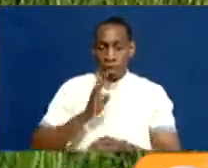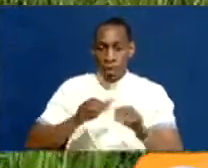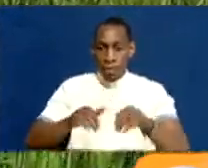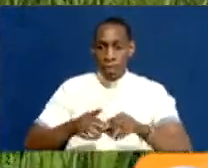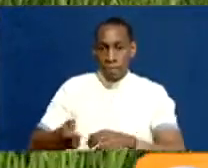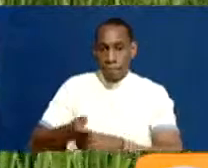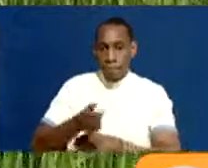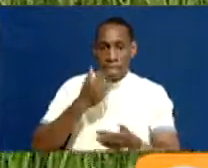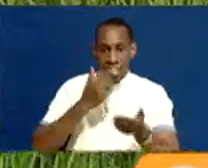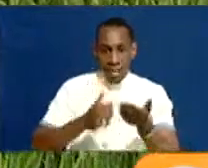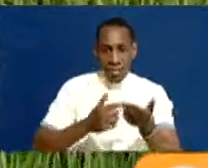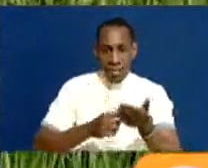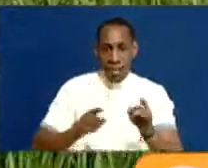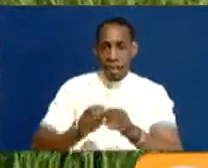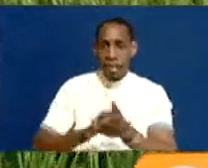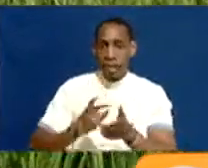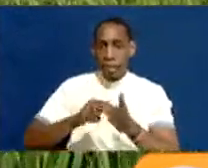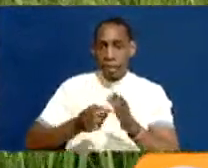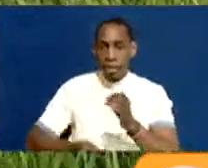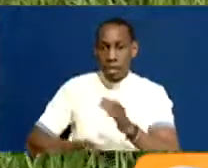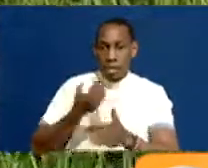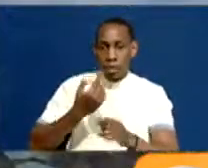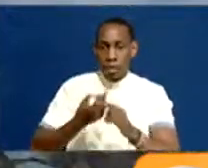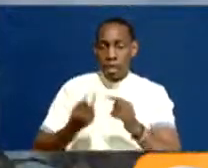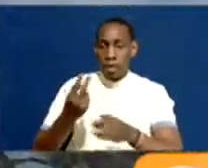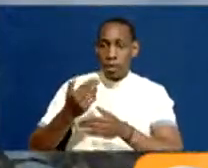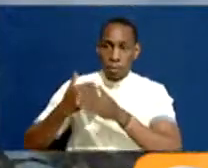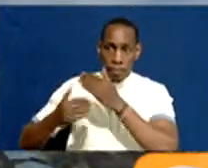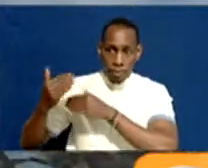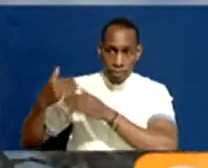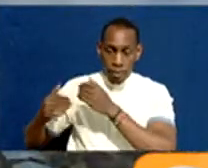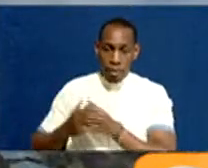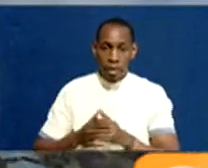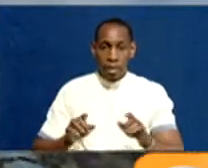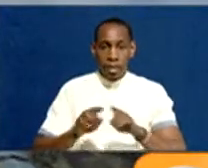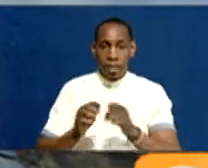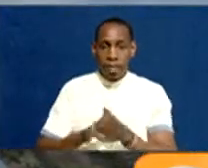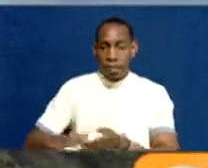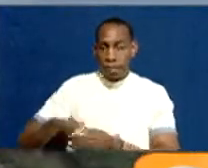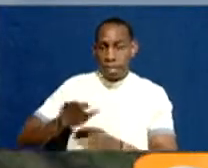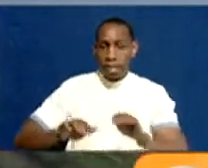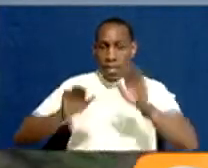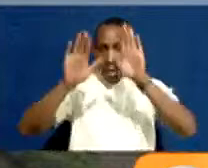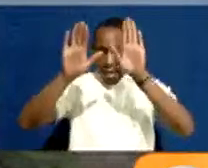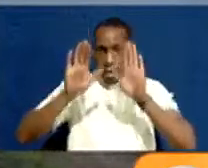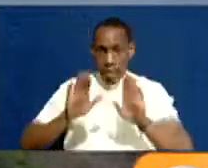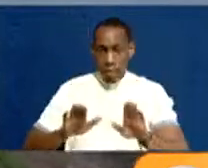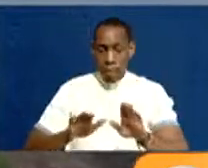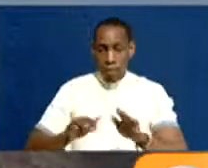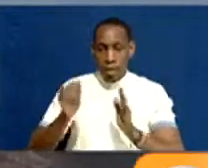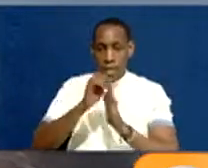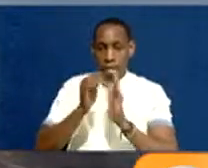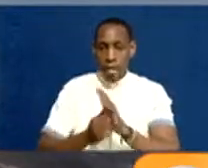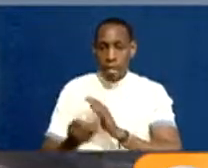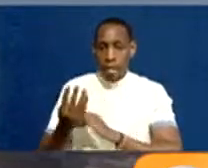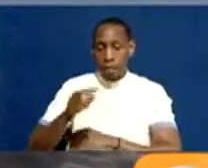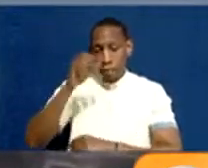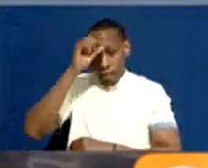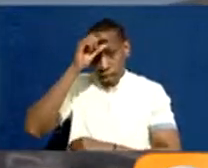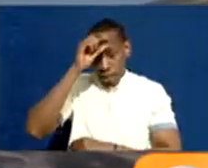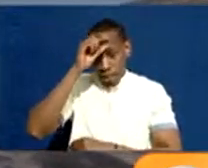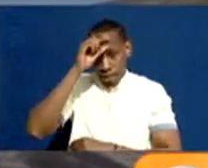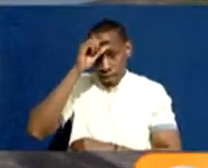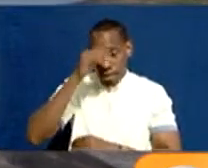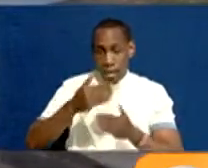wa Mwea. Ni mradi ulioanzishwa miaka miwili iliyopita kama sehemu muhimu ya ajenda nne kuu za serikali